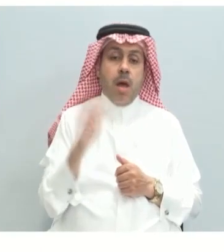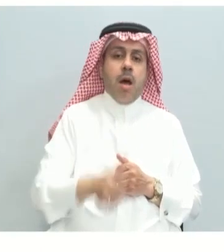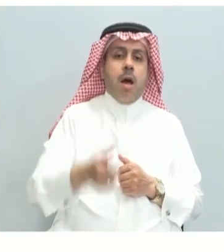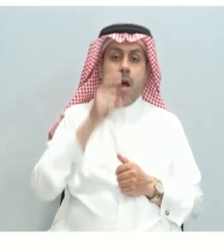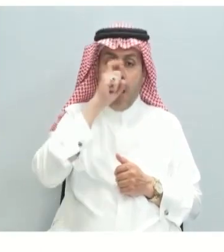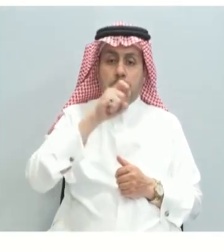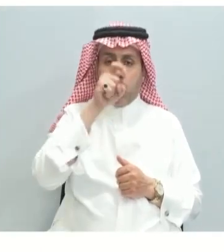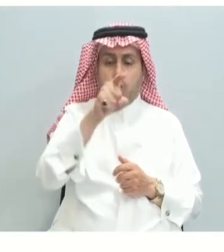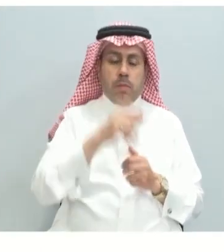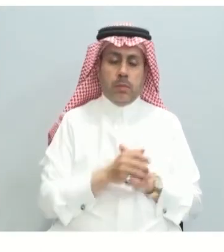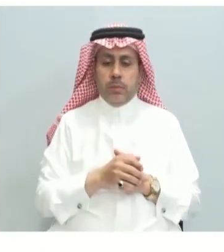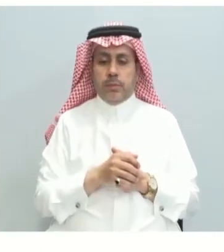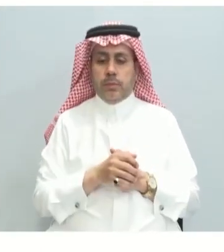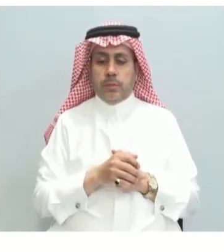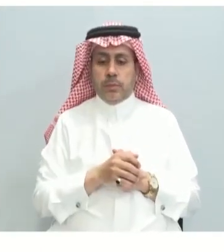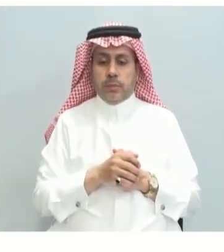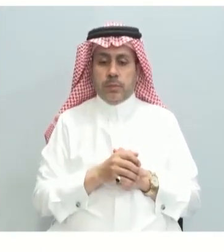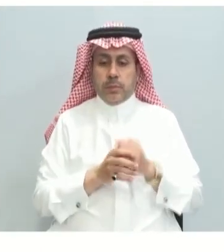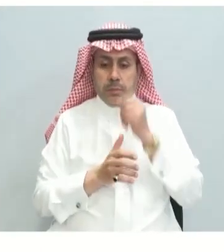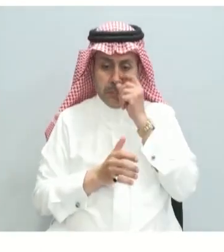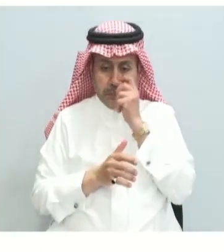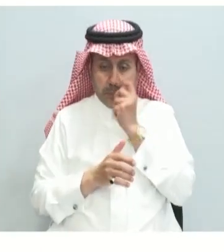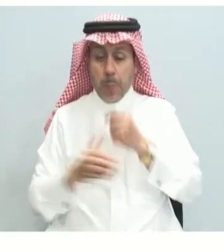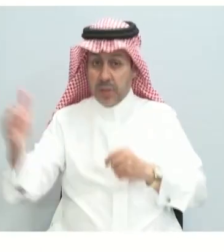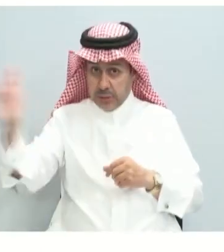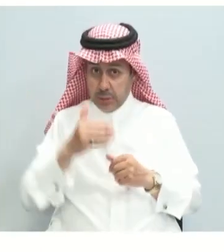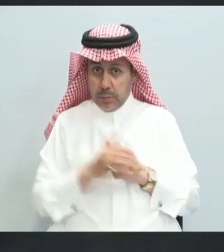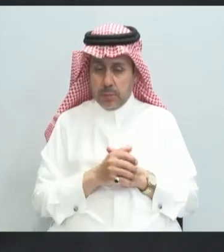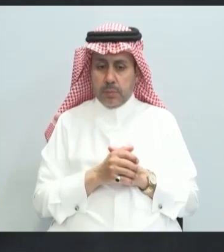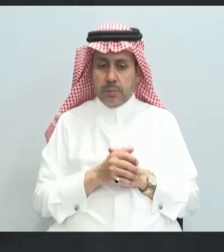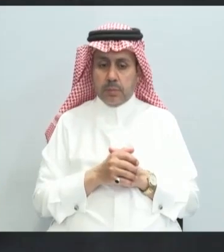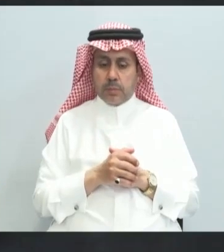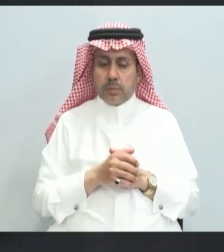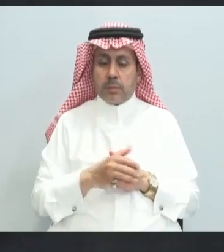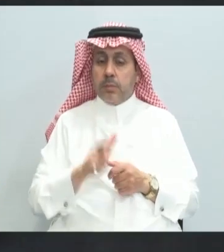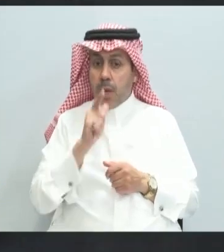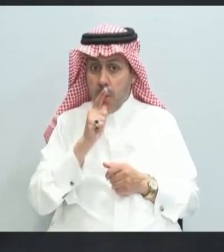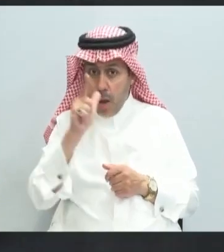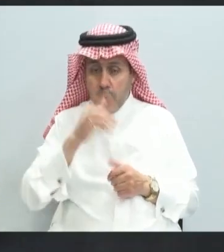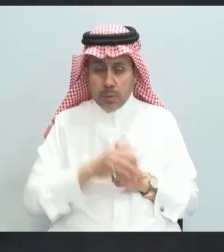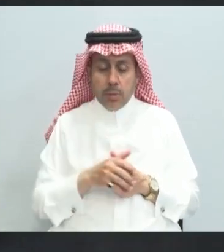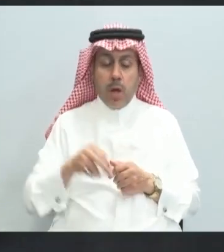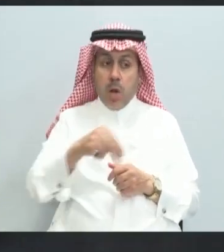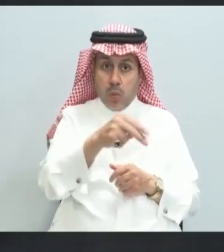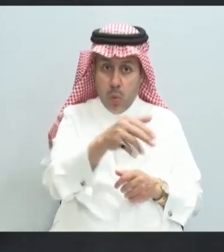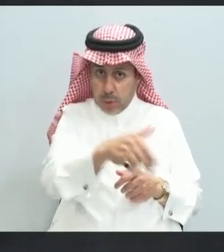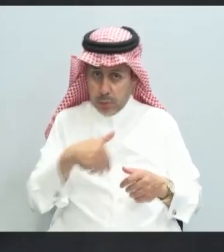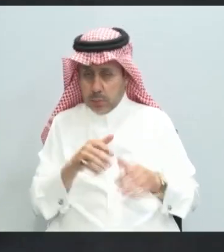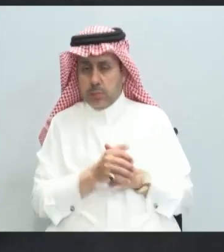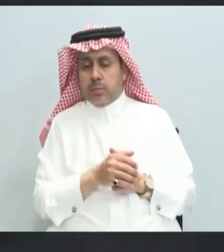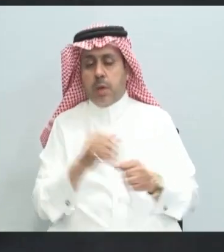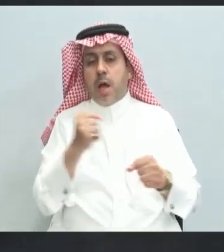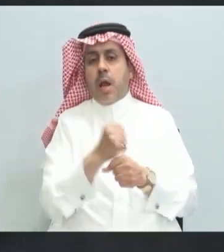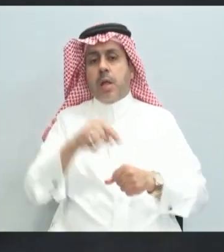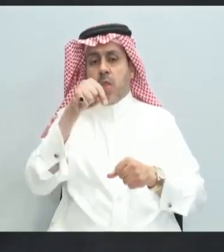في قصة الحديبية لما جاء، هل هم أقدموا لما قال النبي صلى الله عليه وسلم أو أدبروا؟ لا، الحدث